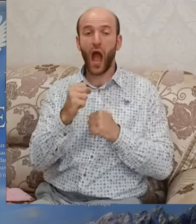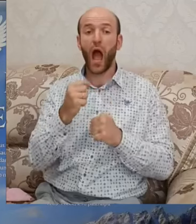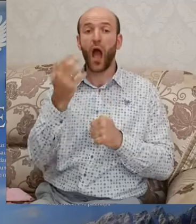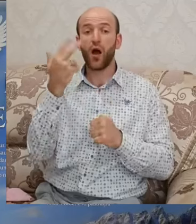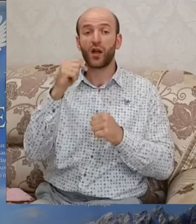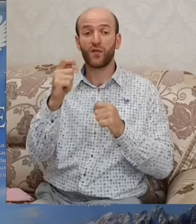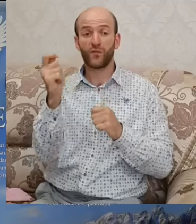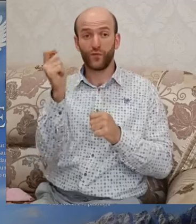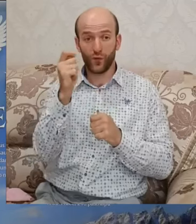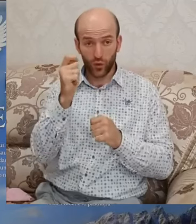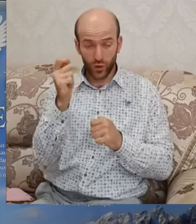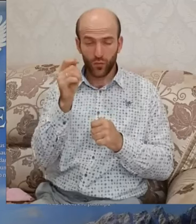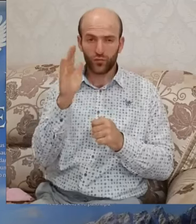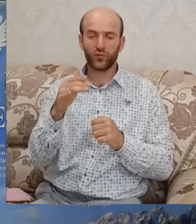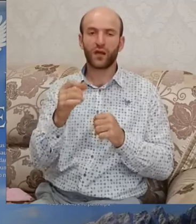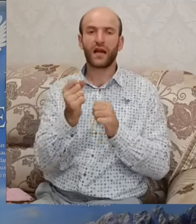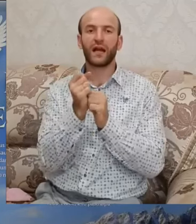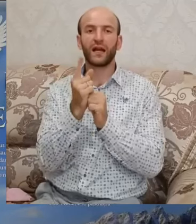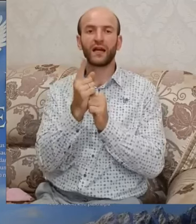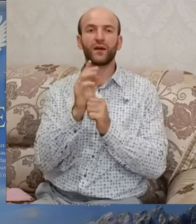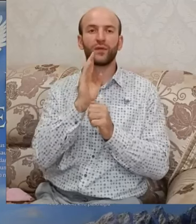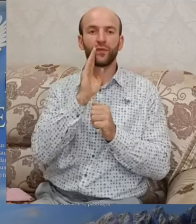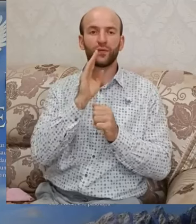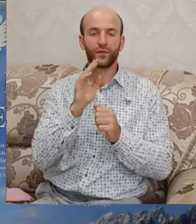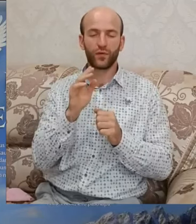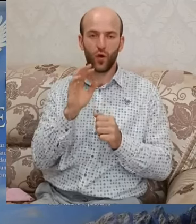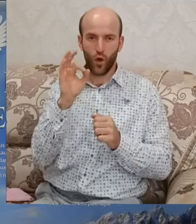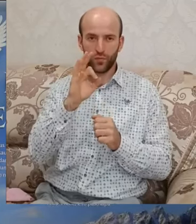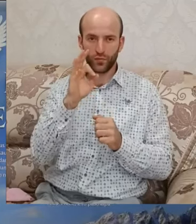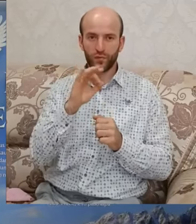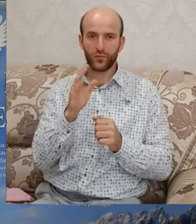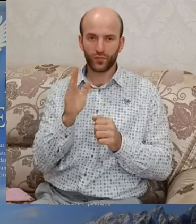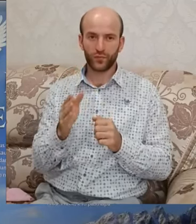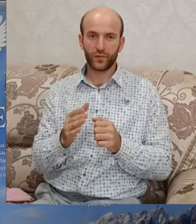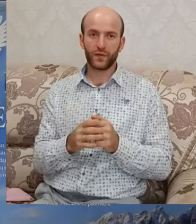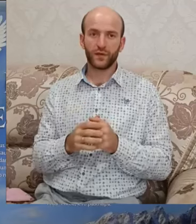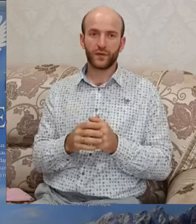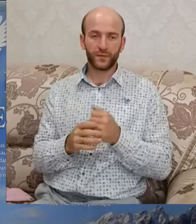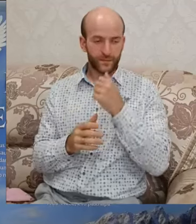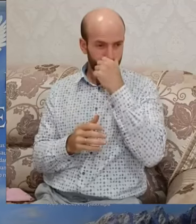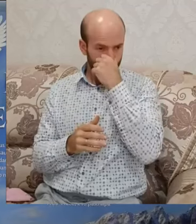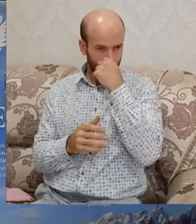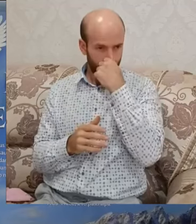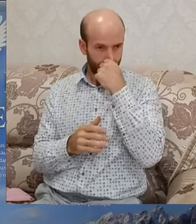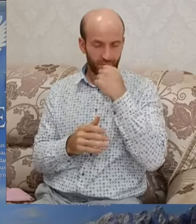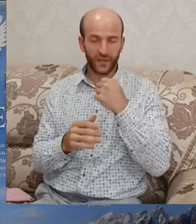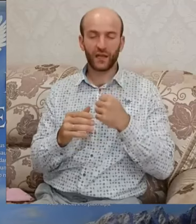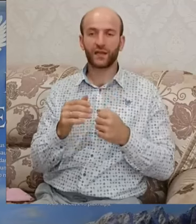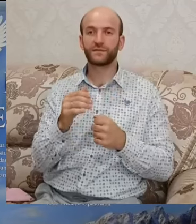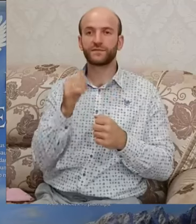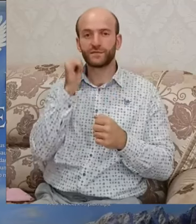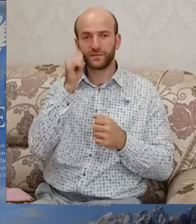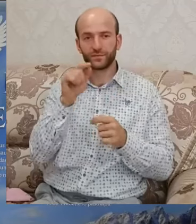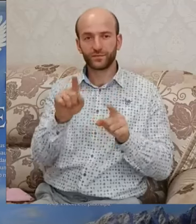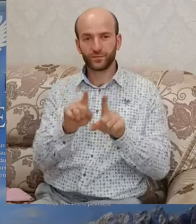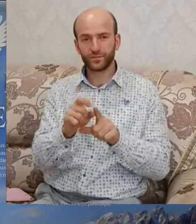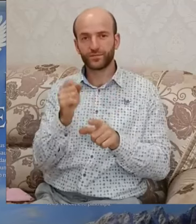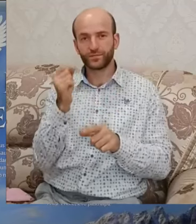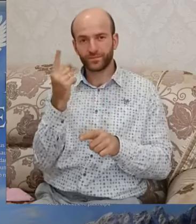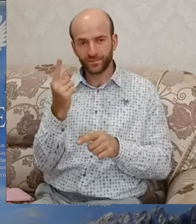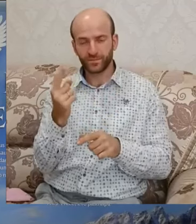часов. Rytoj 11. Завтра в 11. Nevėluokit. Не опаздывайте. Amen. Аминь.